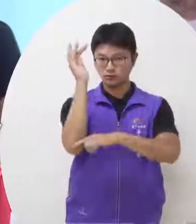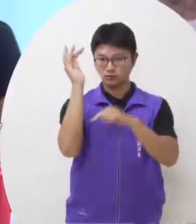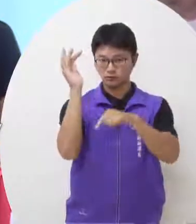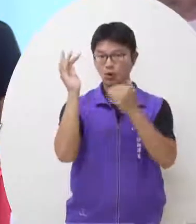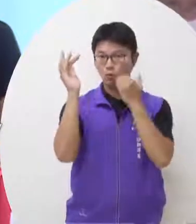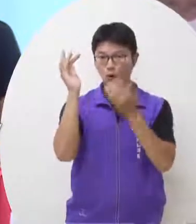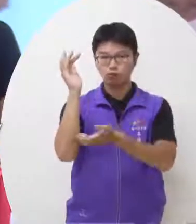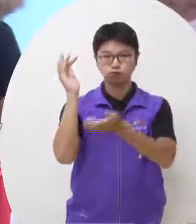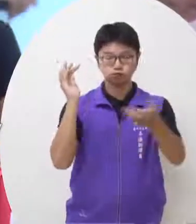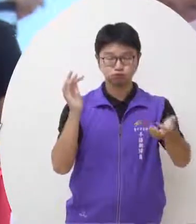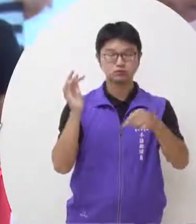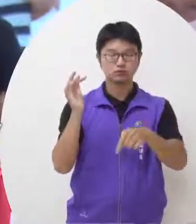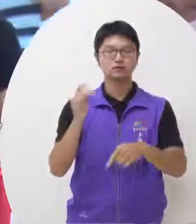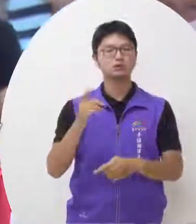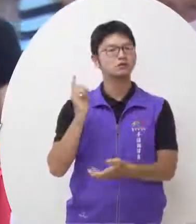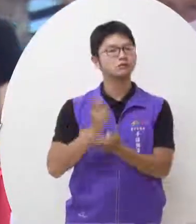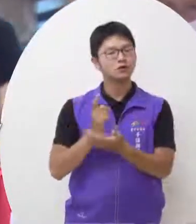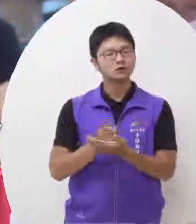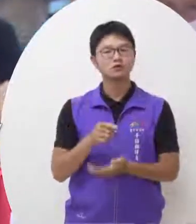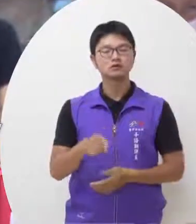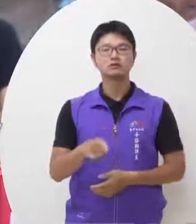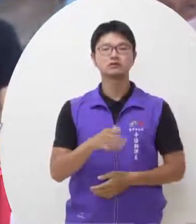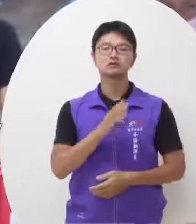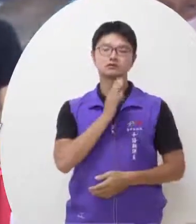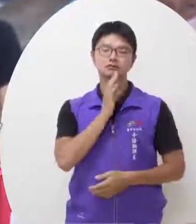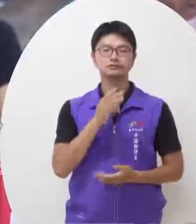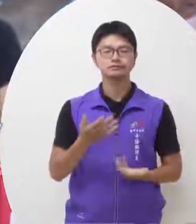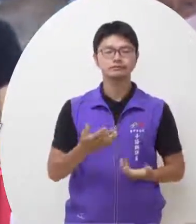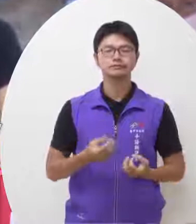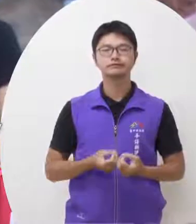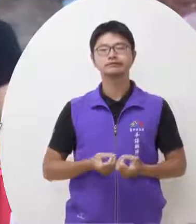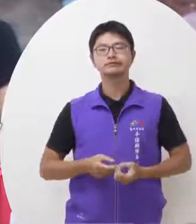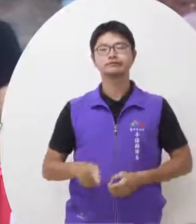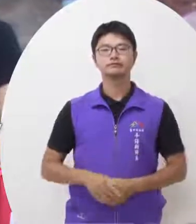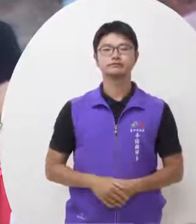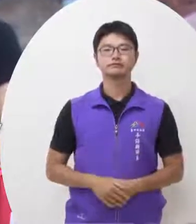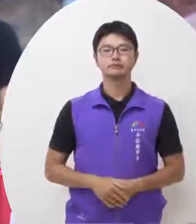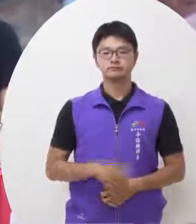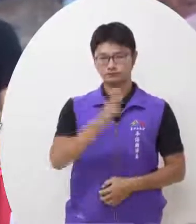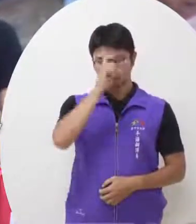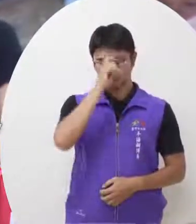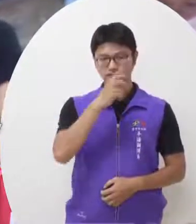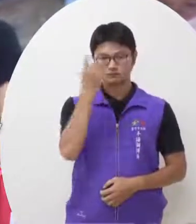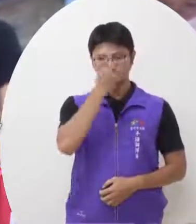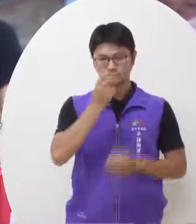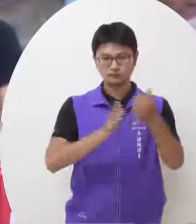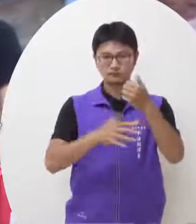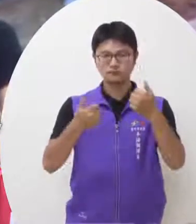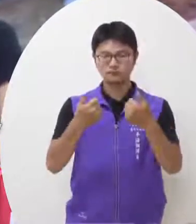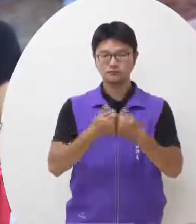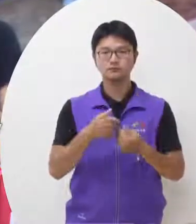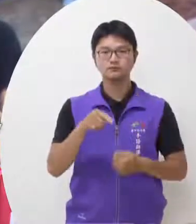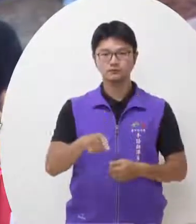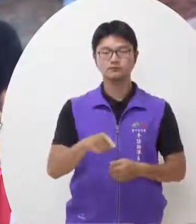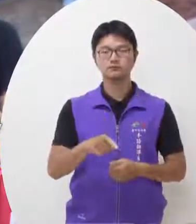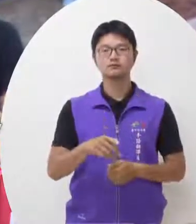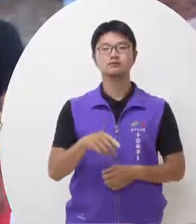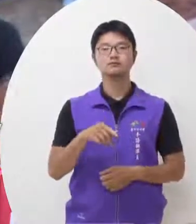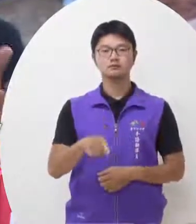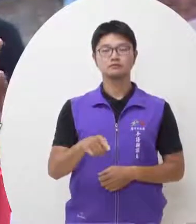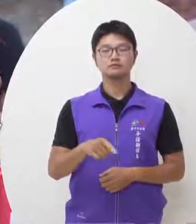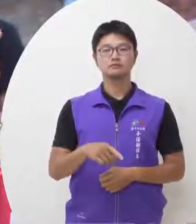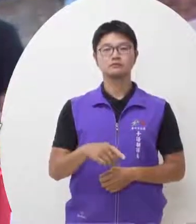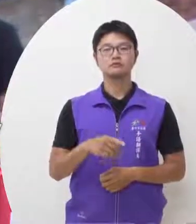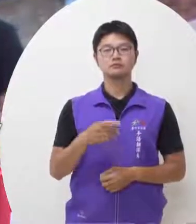候，每次好像为反对而反对，我希望这个审议委员会希望能够加入我们里长，不然他